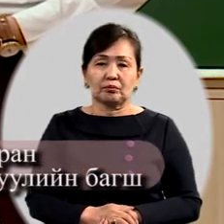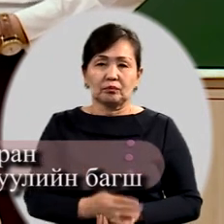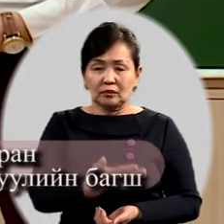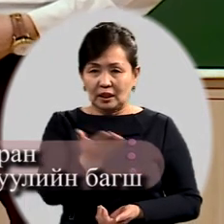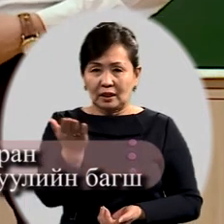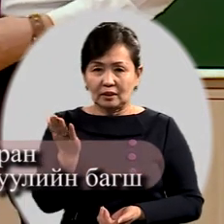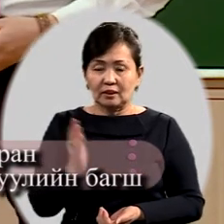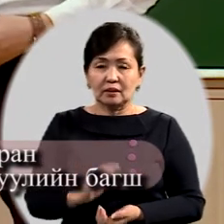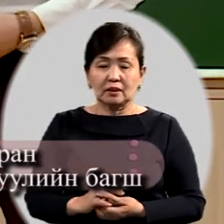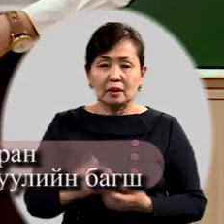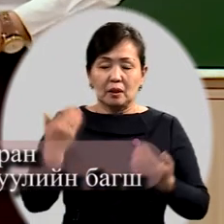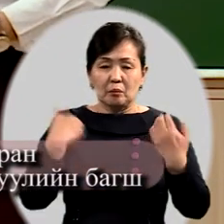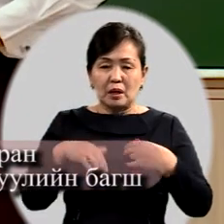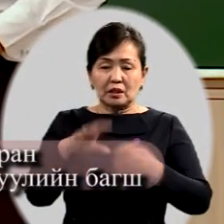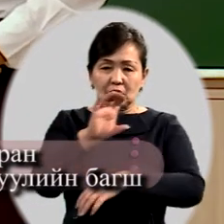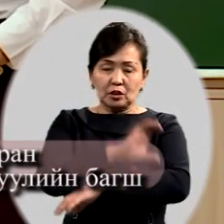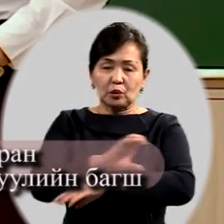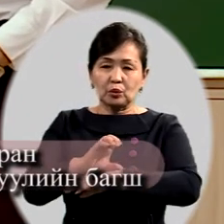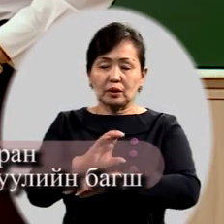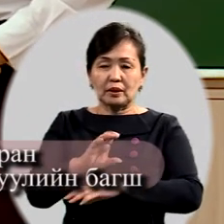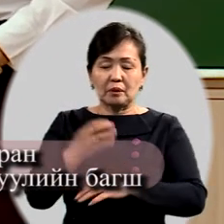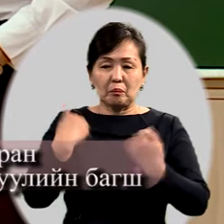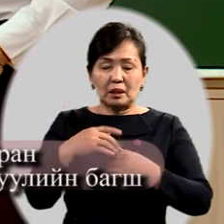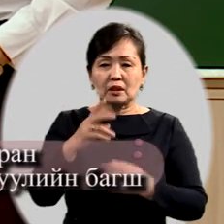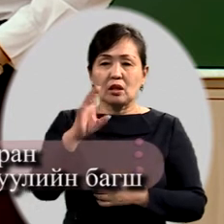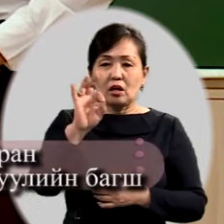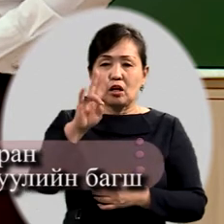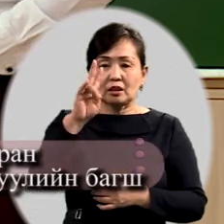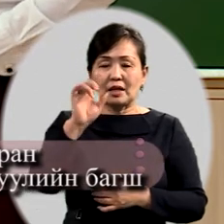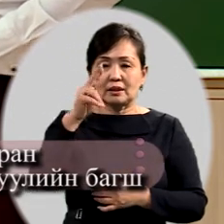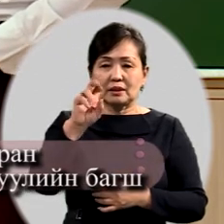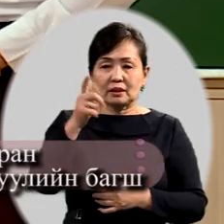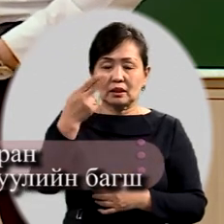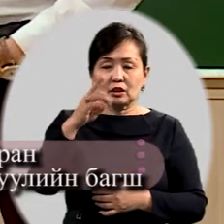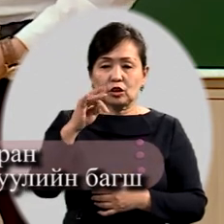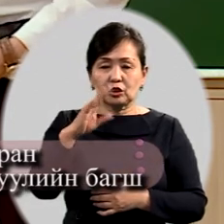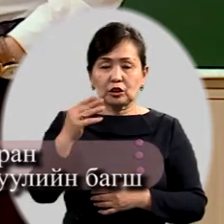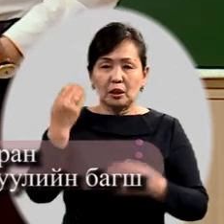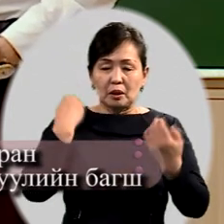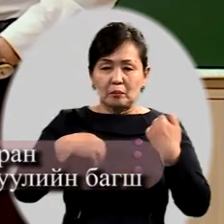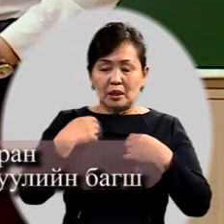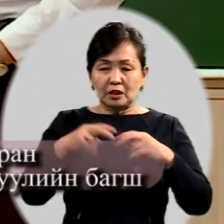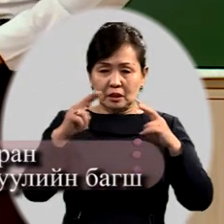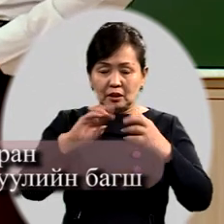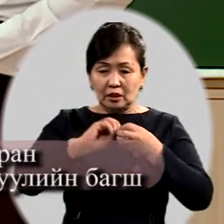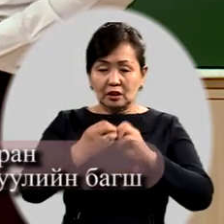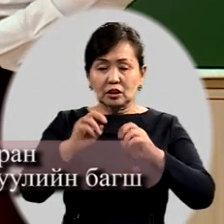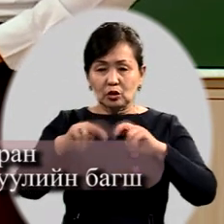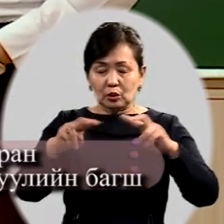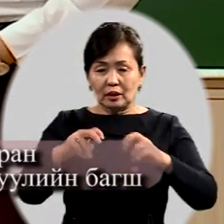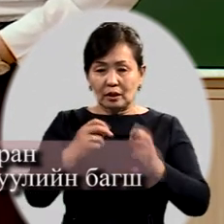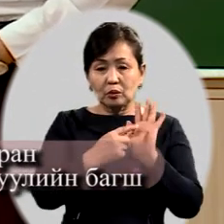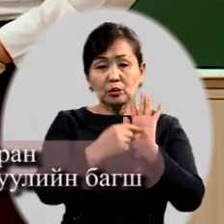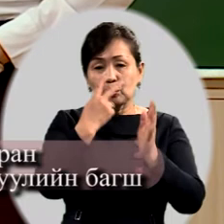Мен сендерге мұғалімдер мектебінің ұстазы Насик Доржының зерттеу нәтижесінен айтып берейін. Мұнда